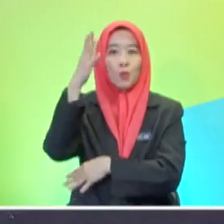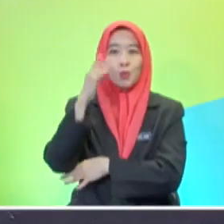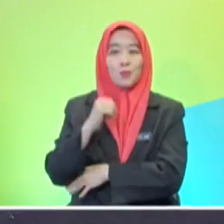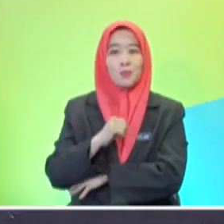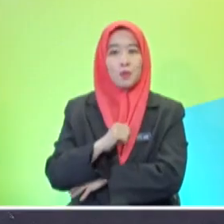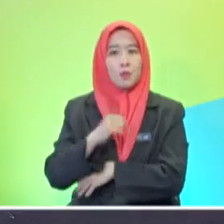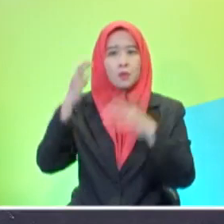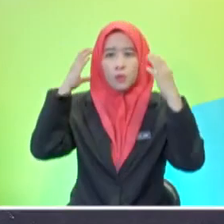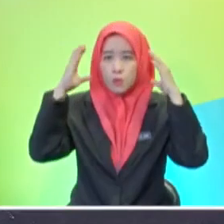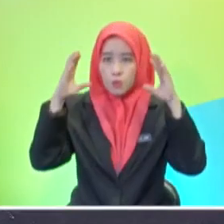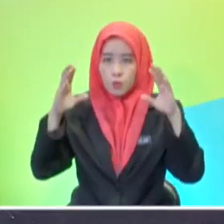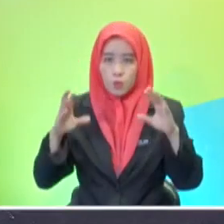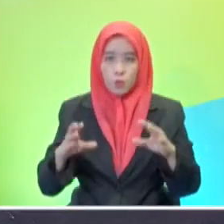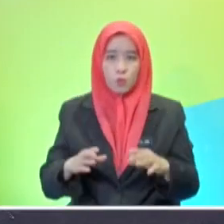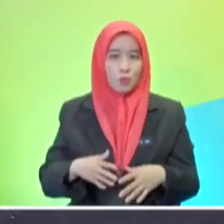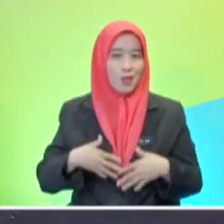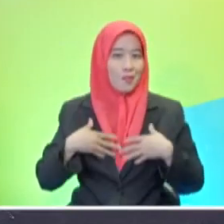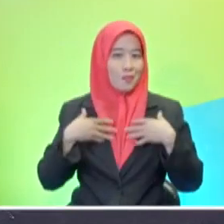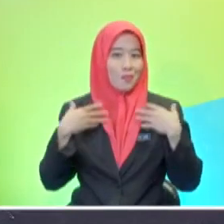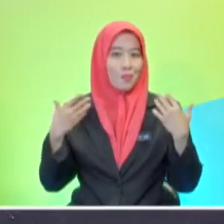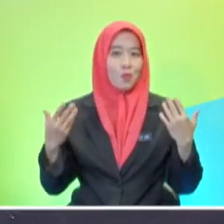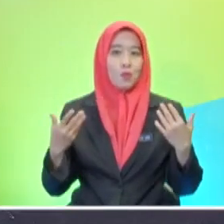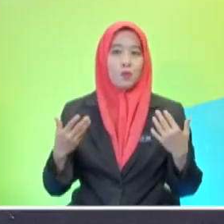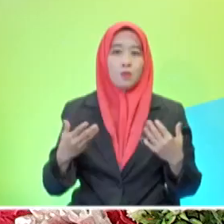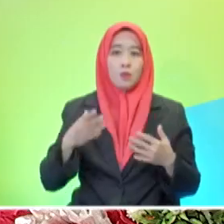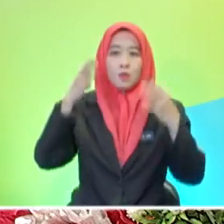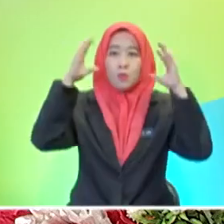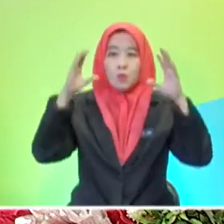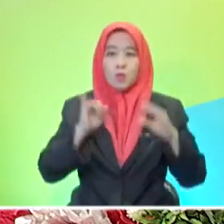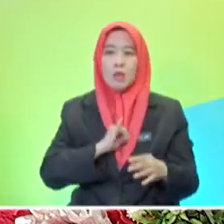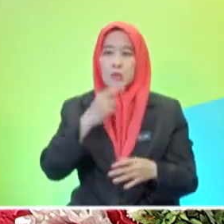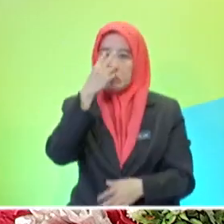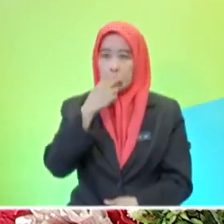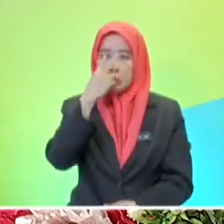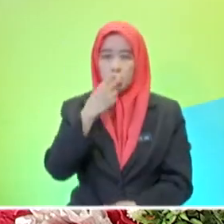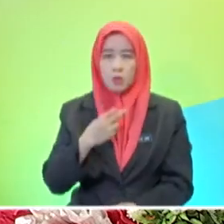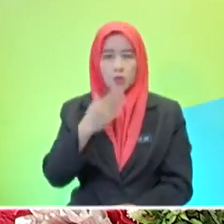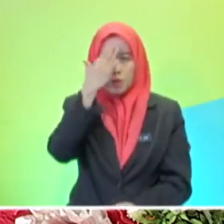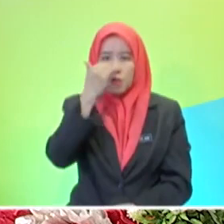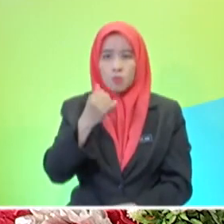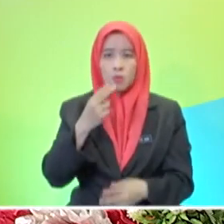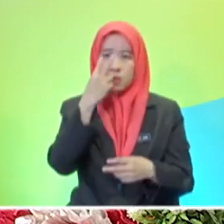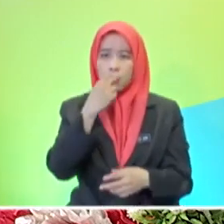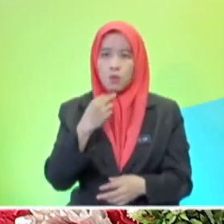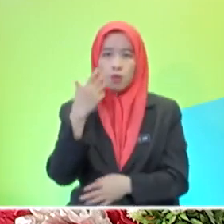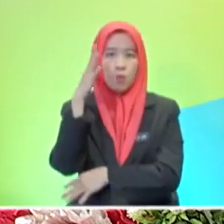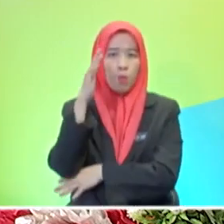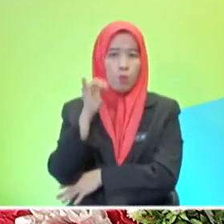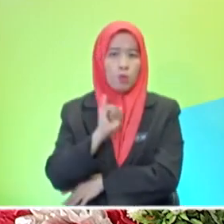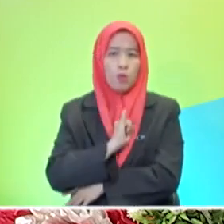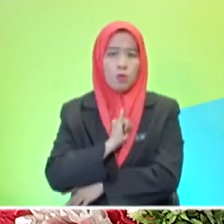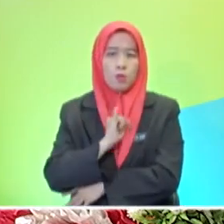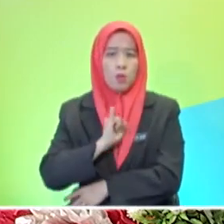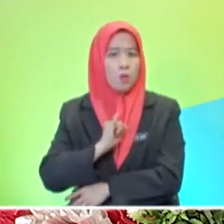Cikgu. Seronoknya cikgu. Saya tengah sedih ni cikgu. Eh, jangan sedih. Kenapa? Kenapa? Pokok saya ni lah saya baru je